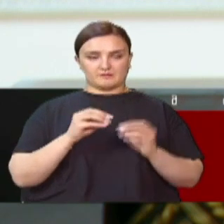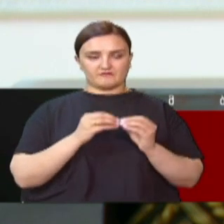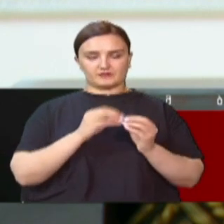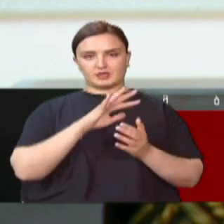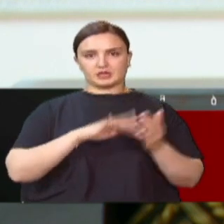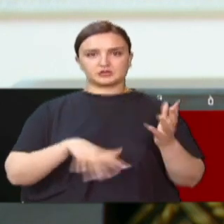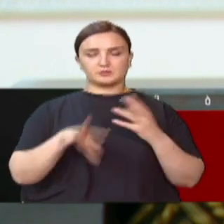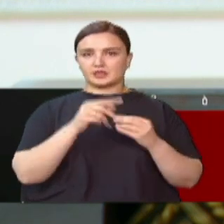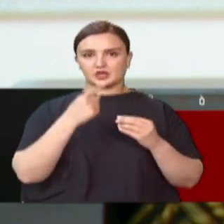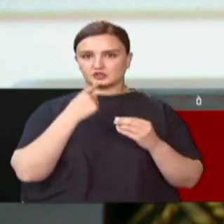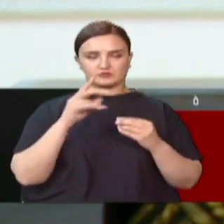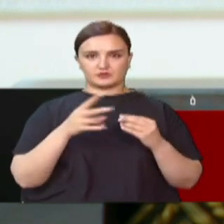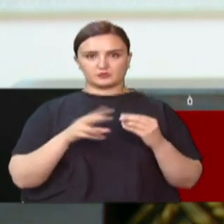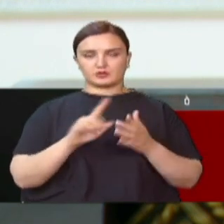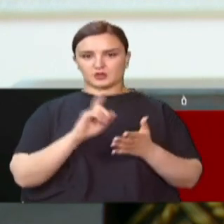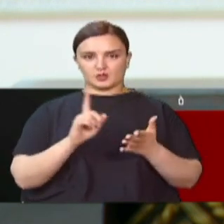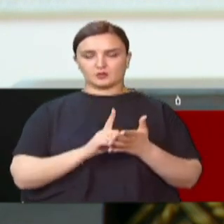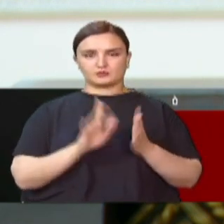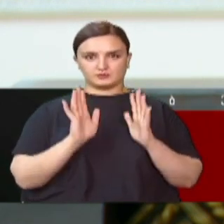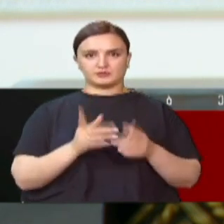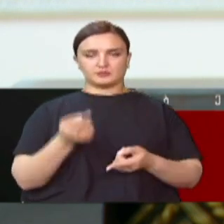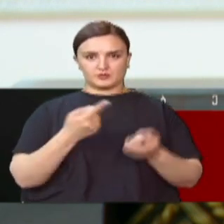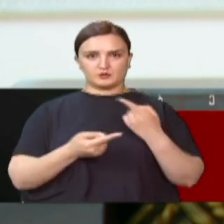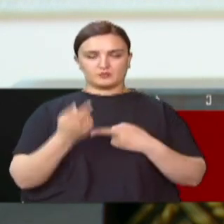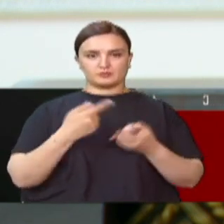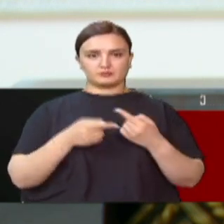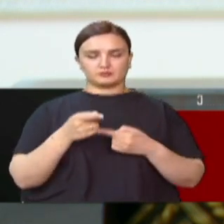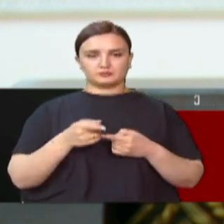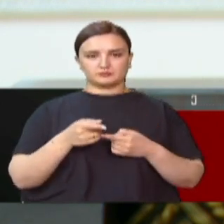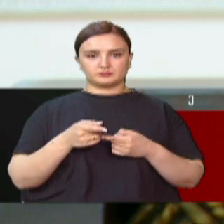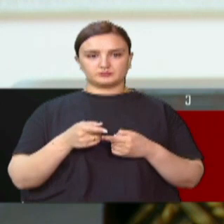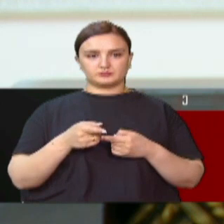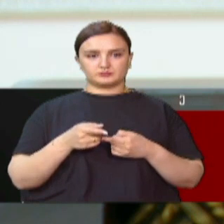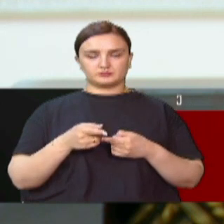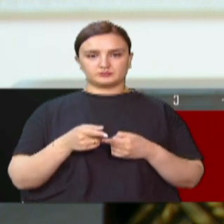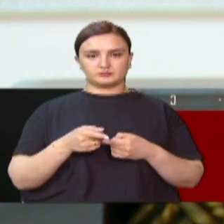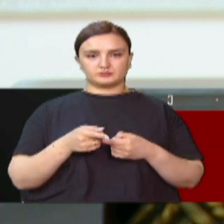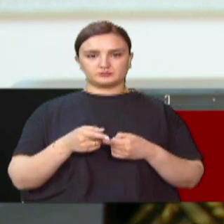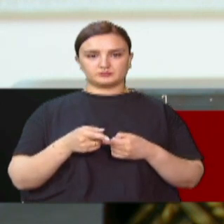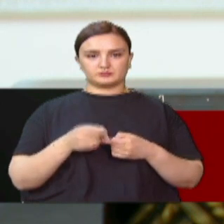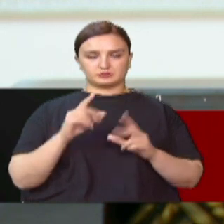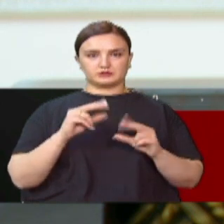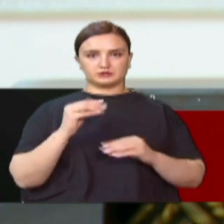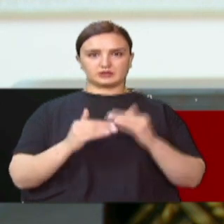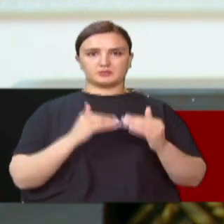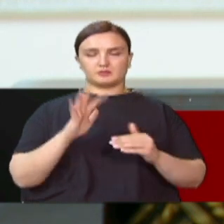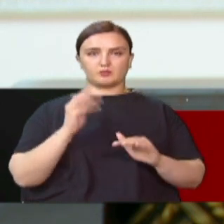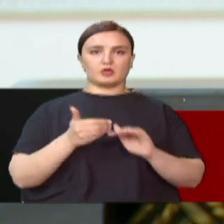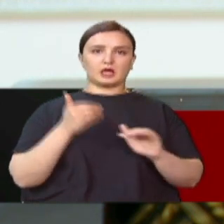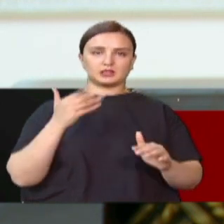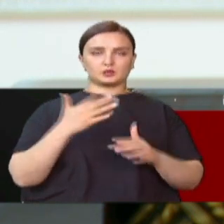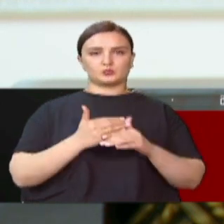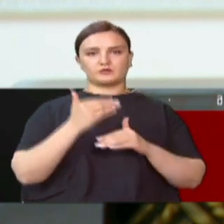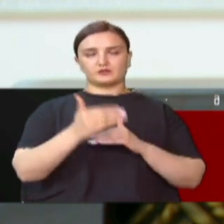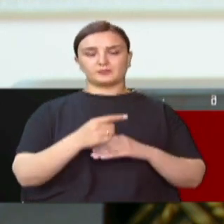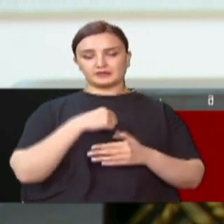ეჭვია შეგეპაროთ. აუცილებლად დაგვერგვინდება, რა თქმა უნდა, ეს წარმატებით ადრე თუ გვიან. მე დარწმუნებული